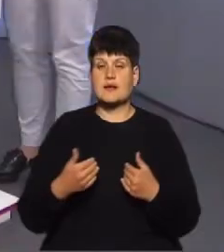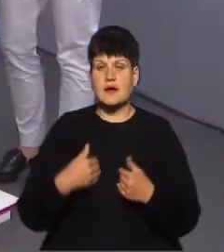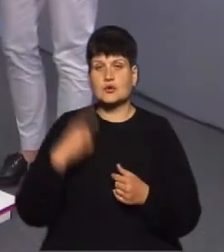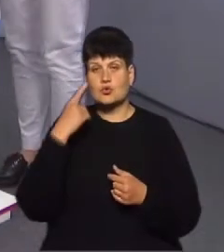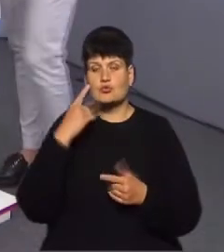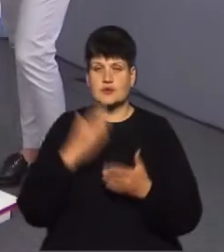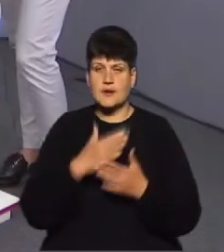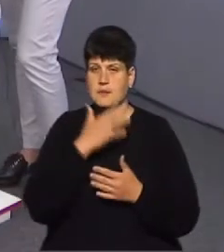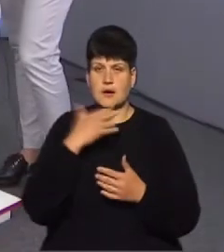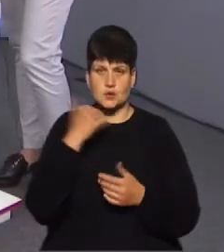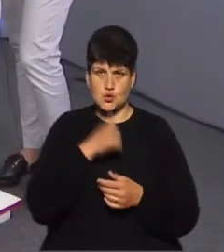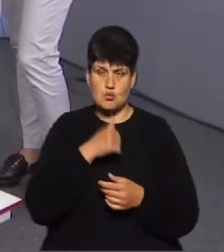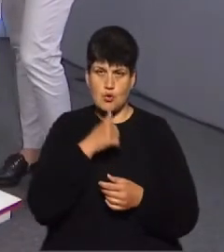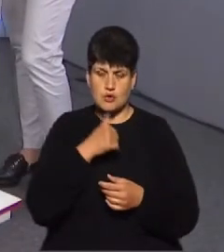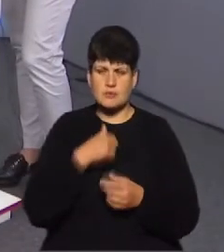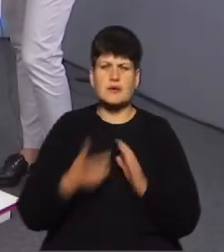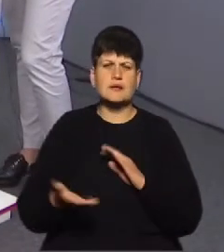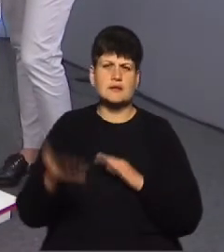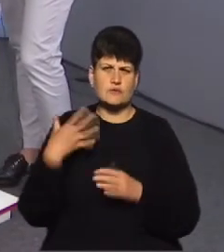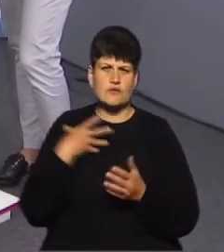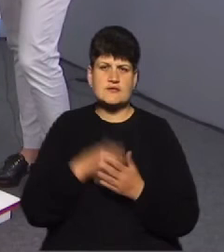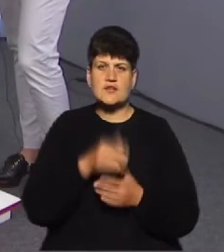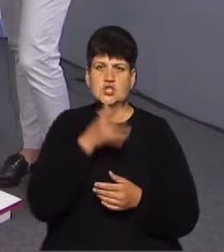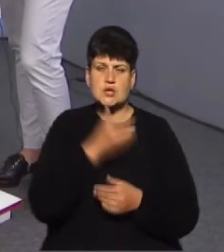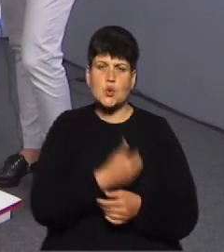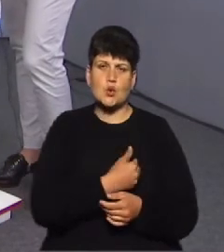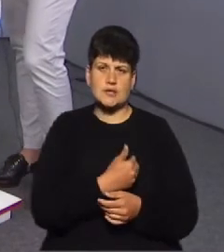ми хотіли у свій час з керівництвом